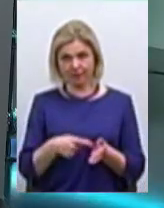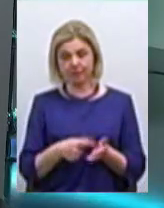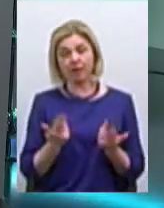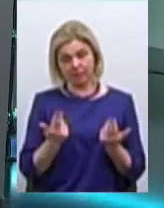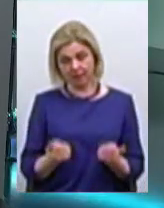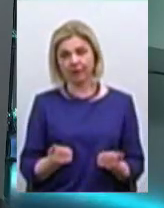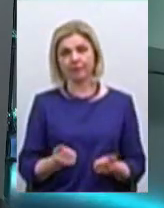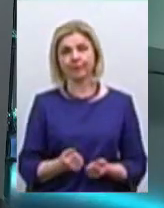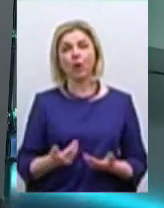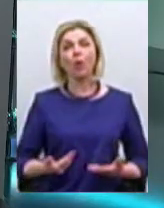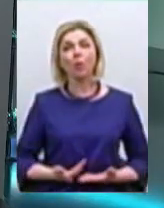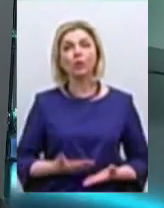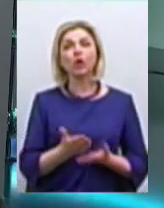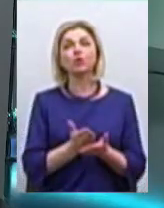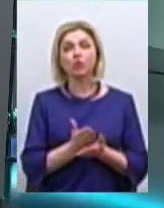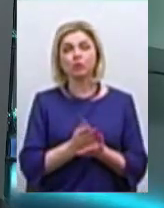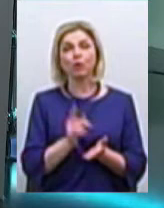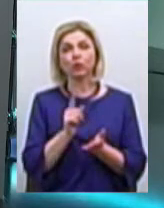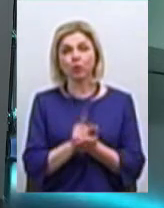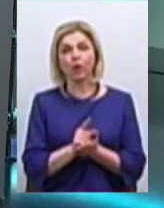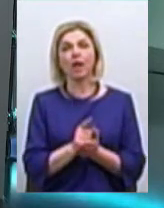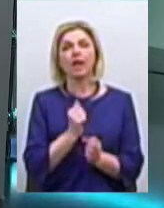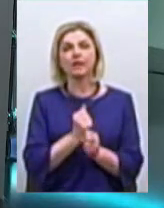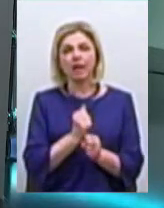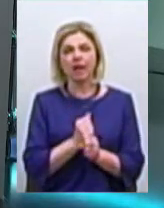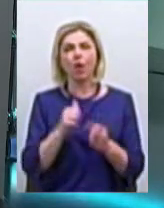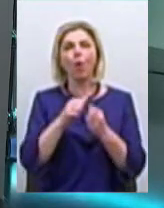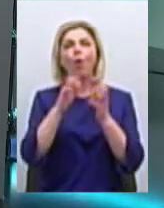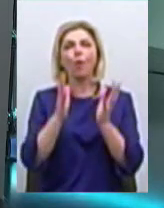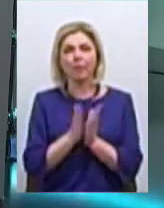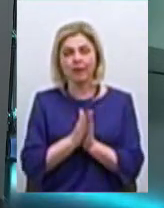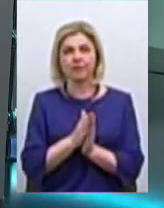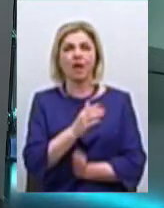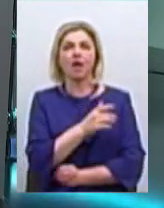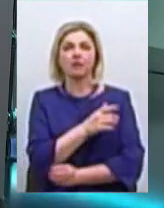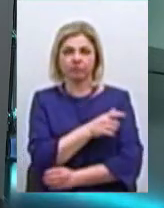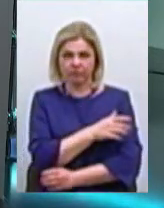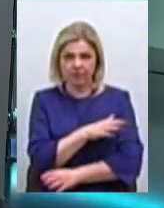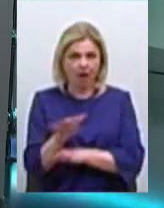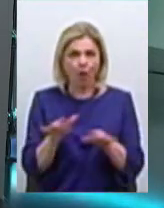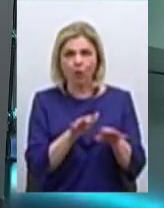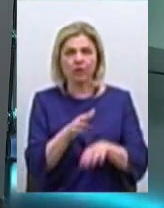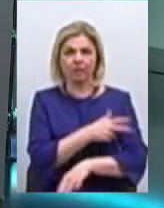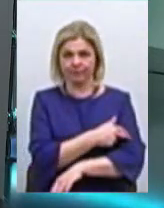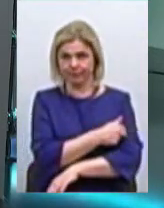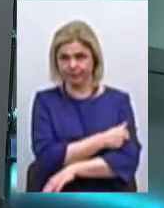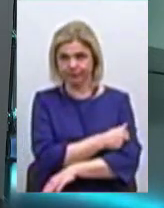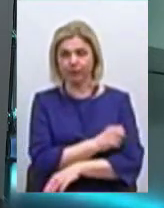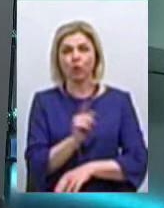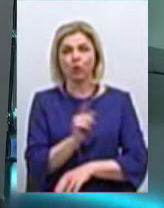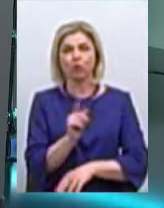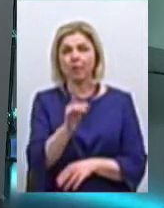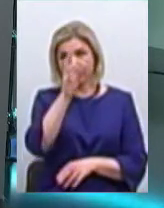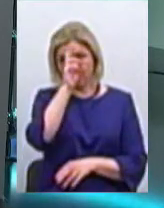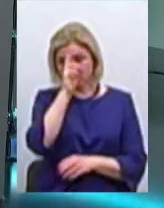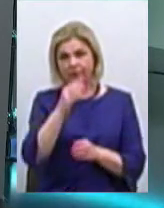Так. Комунальна служба повинна провести комплекс ветеринарних заходів для того, щоб держава